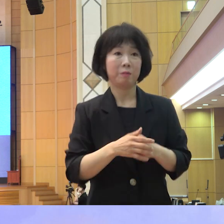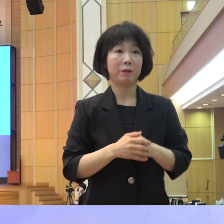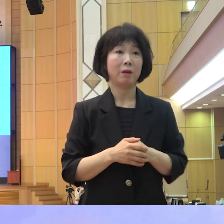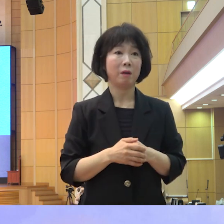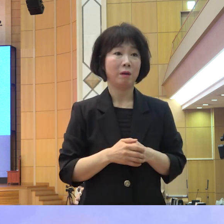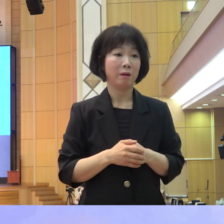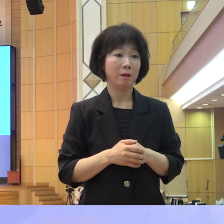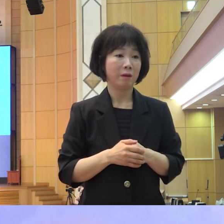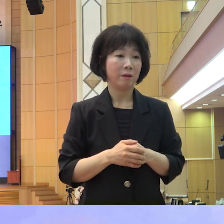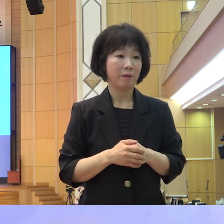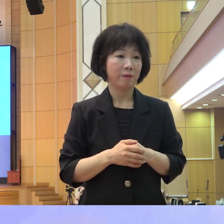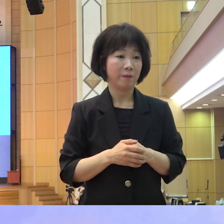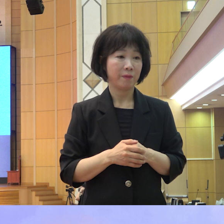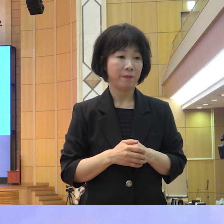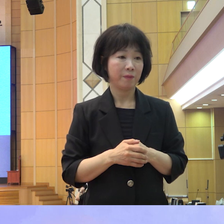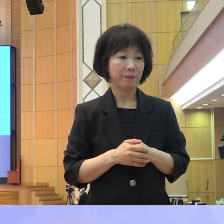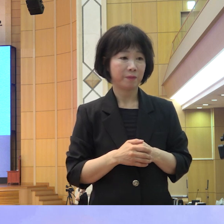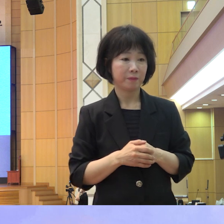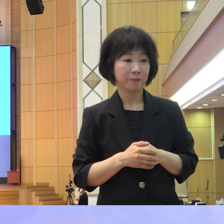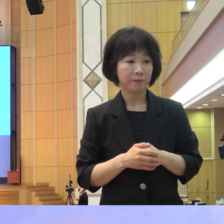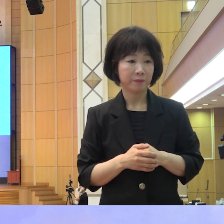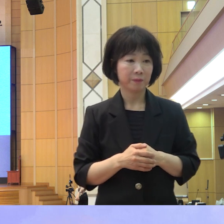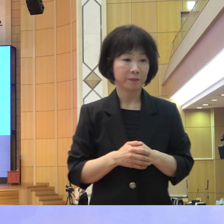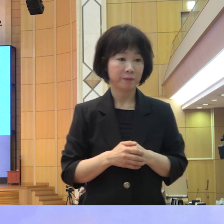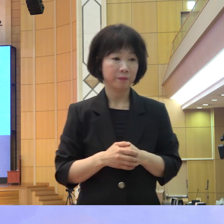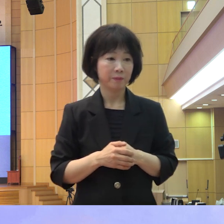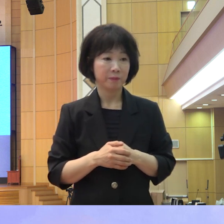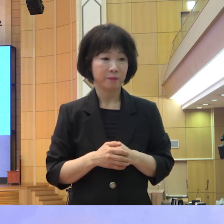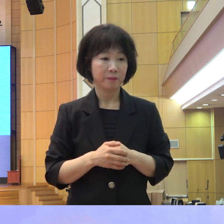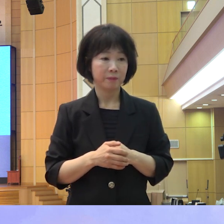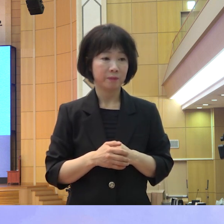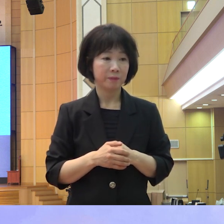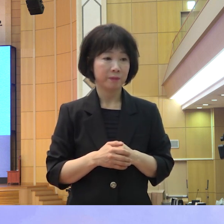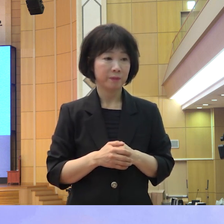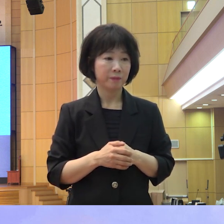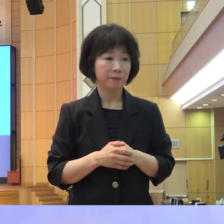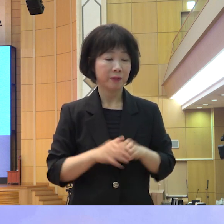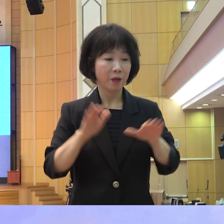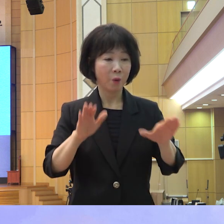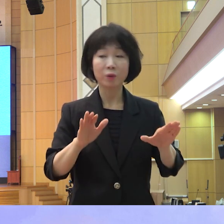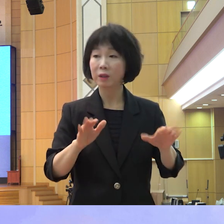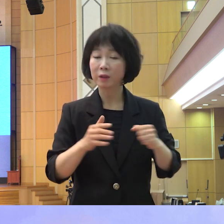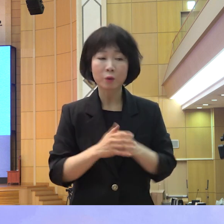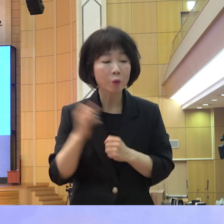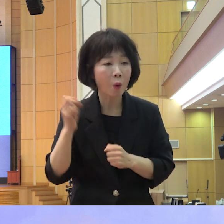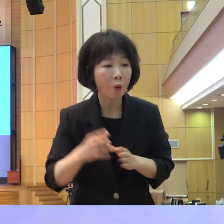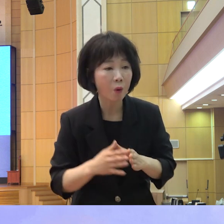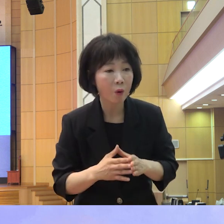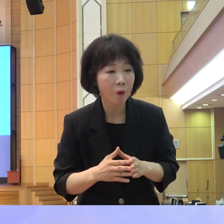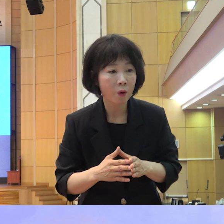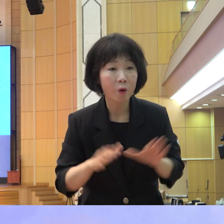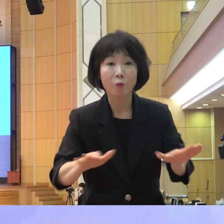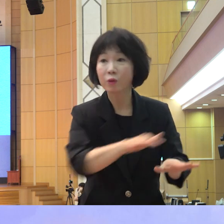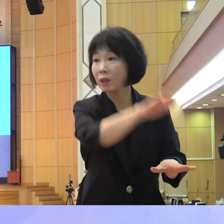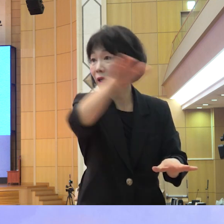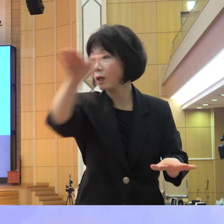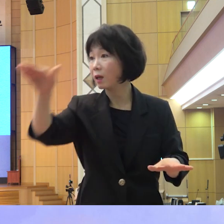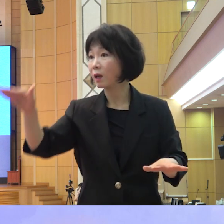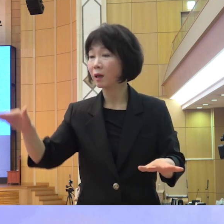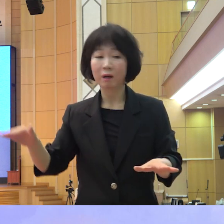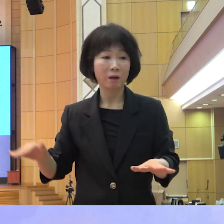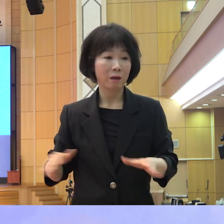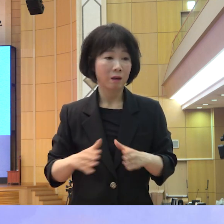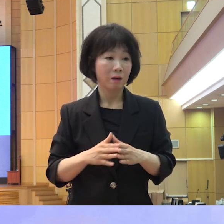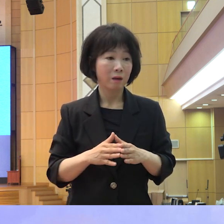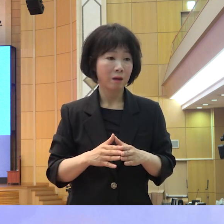그래서 어른들에게는 마쳤습니다. 자, 이제 우리 어린아이들에게 다 끝났어요. 와, 오늘 금방 끝난다. 다 끝났어요. 우리 어린아이들에게는